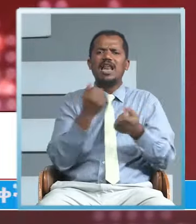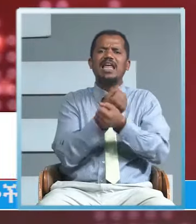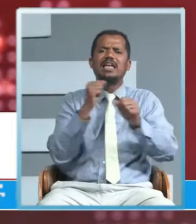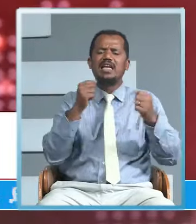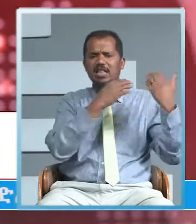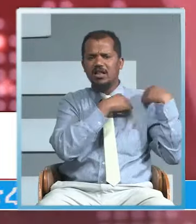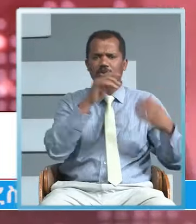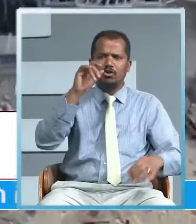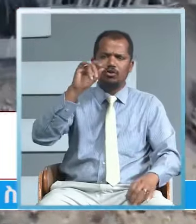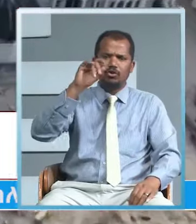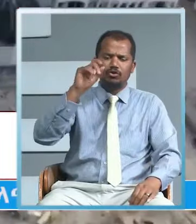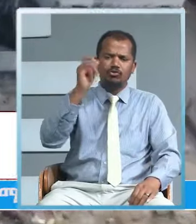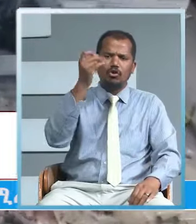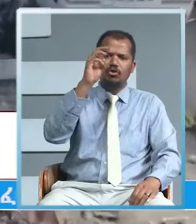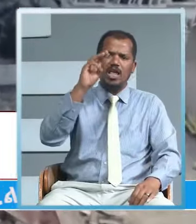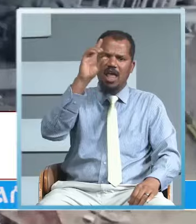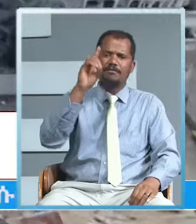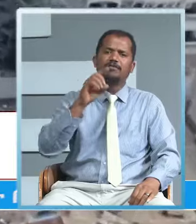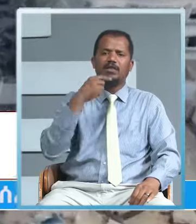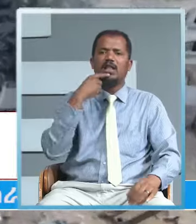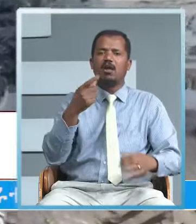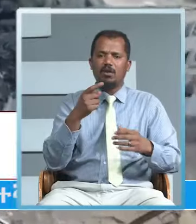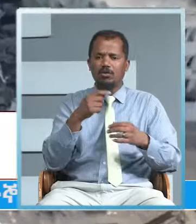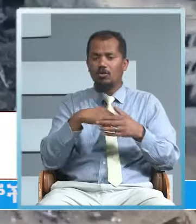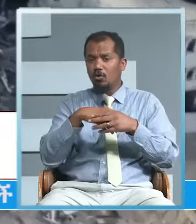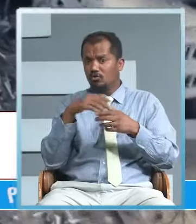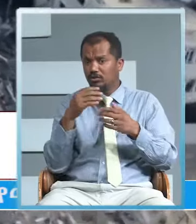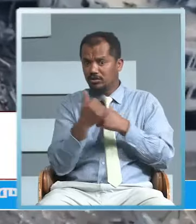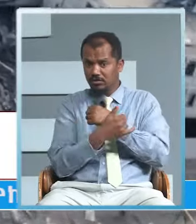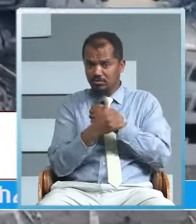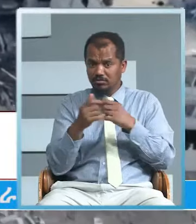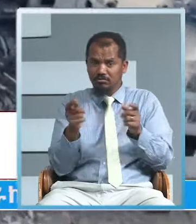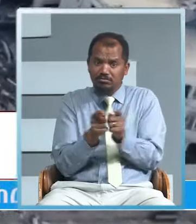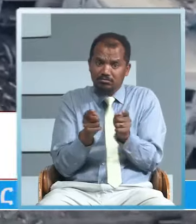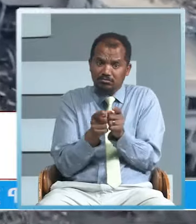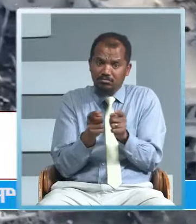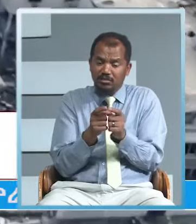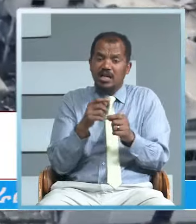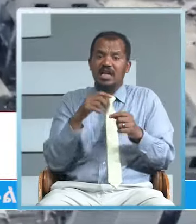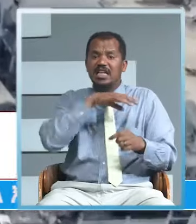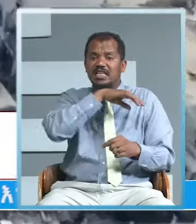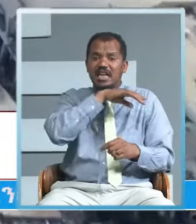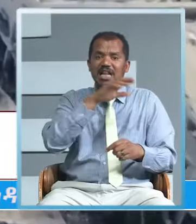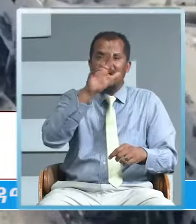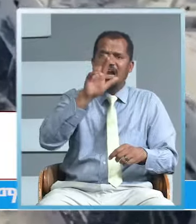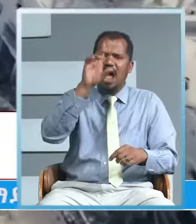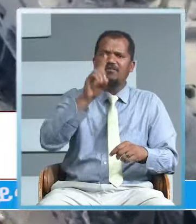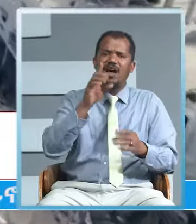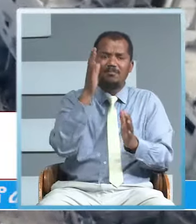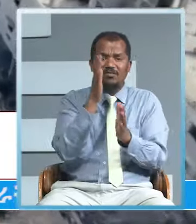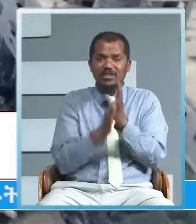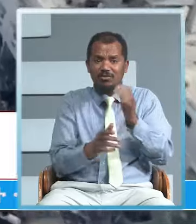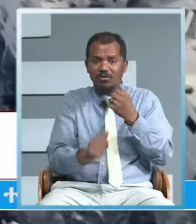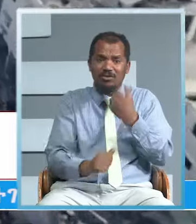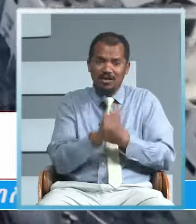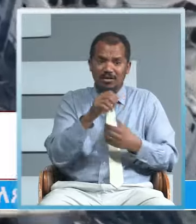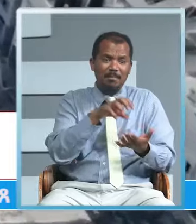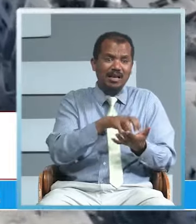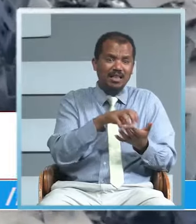የደህንነት ኃላፊ ጆሴፍ ቦሬል ተናግሯል። የሀገራቱ የውጭ ጉዳይ ሚኒስትሮች ባደረጉት ስብሰባ እስራኤል በራፋህ የምትፈጸመው